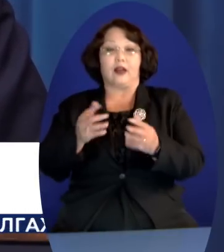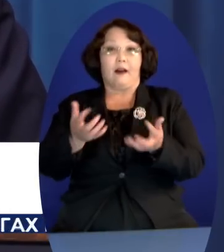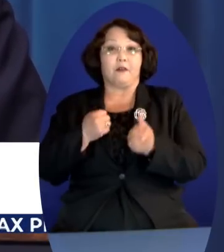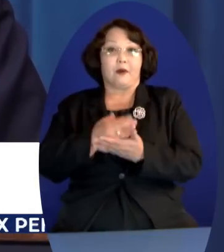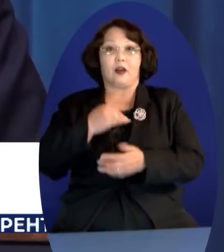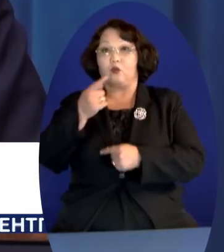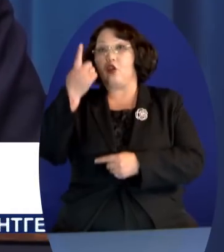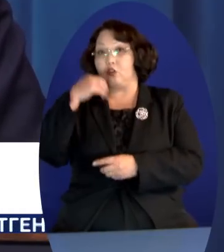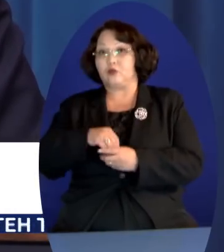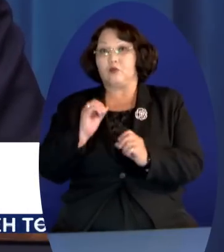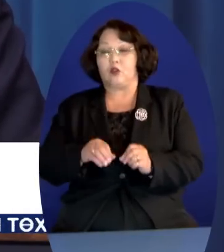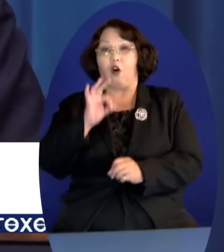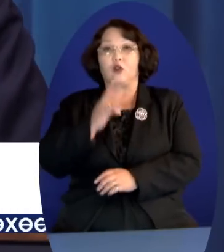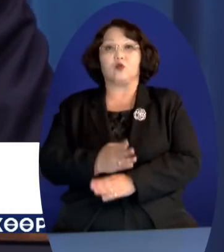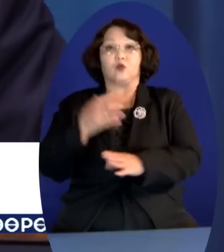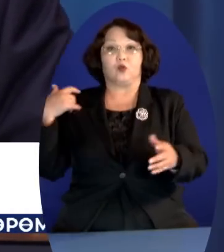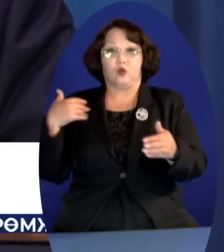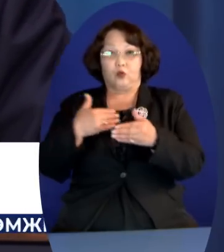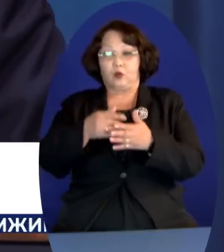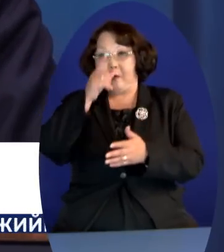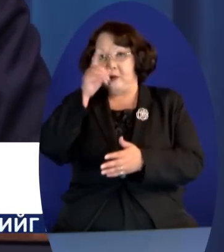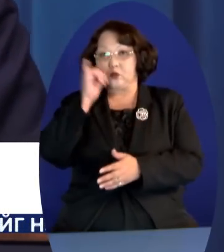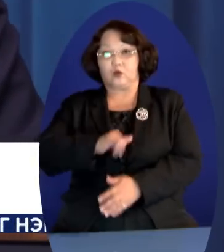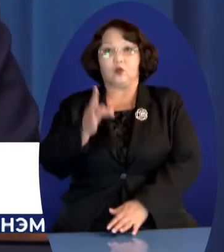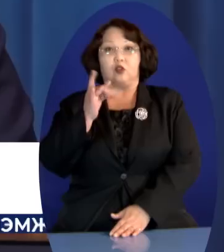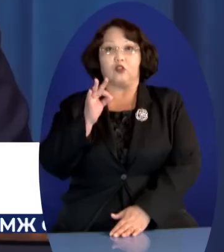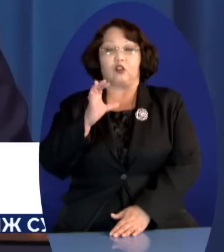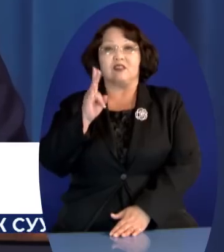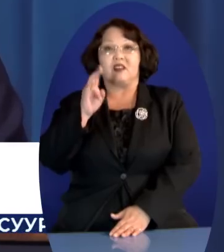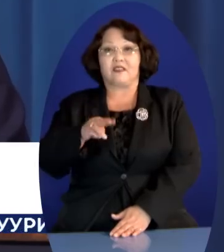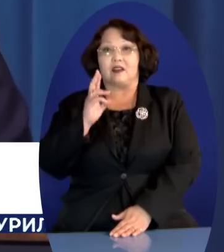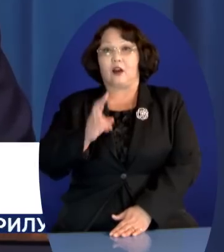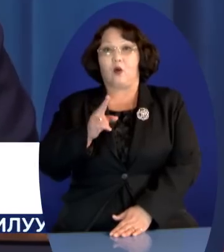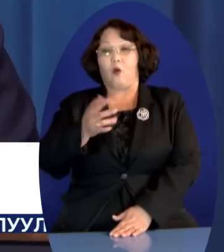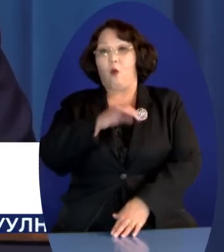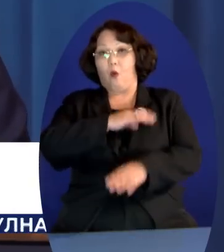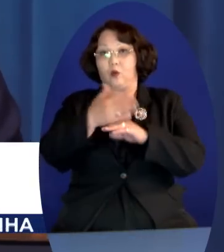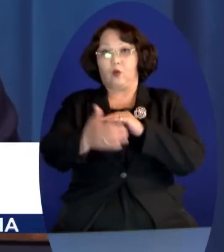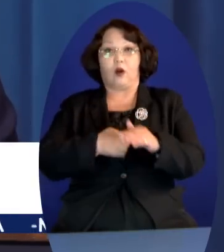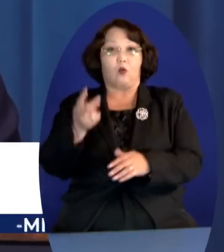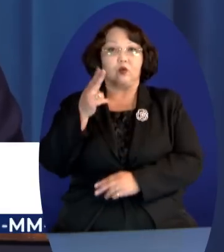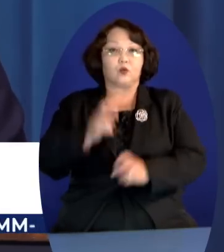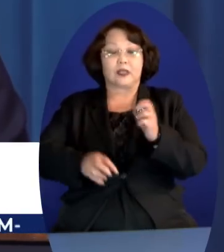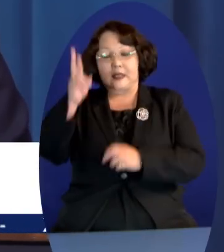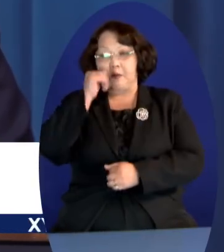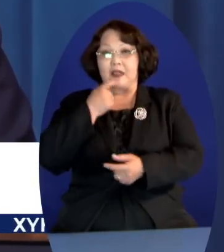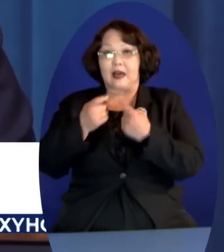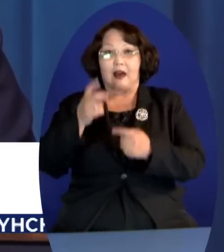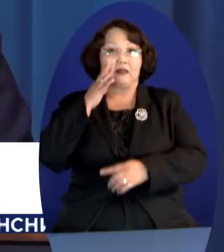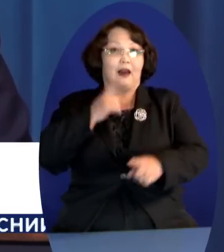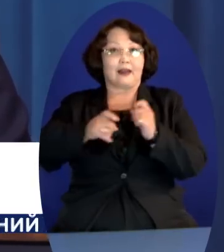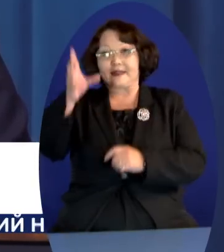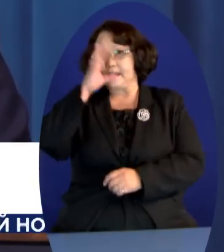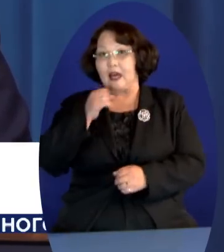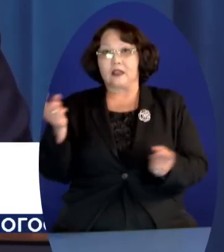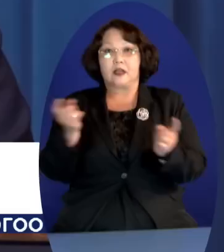гэж ойлгож байна. За, онд дуустал бол Орос улбооны улсын Роснефть компанитай удирхой хүнд үйлдвэрийн яамаас хийсэн хилцэл, за гадаад хэргийн сайдрын хоорондын уулзалт,